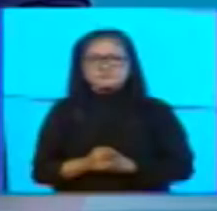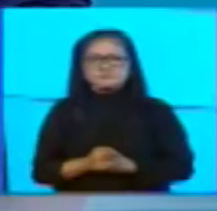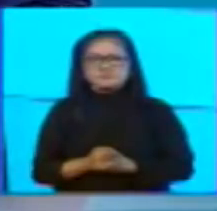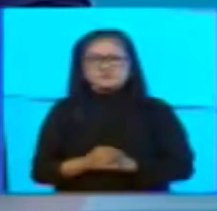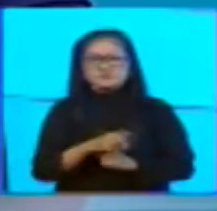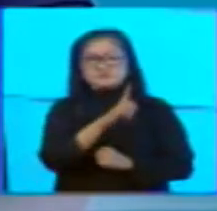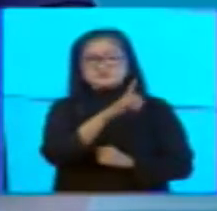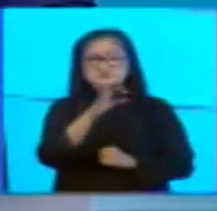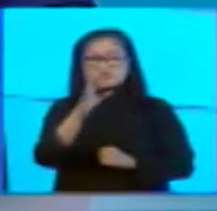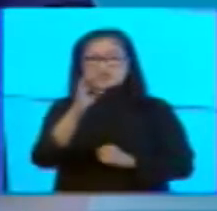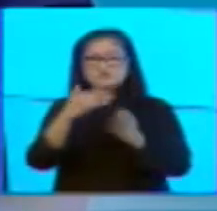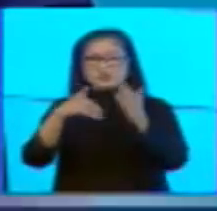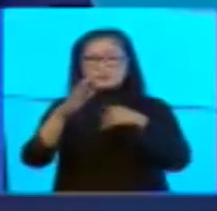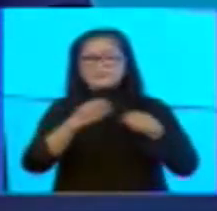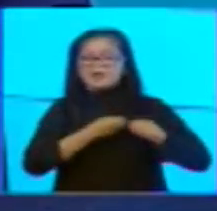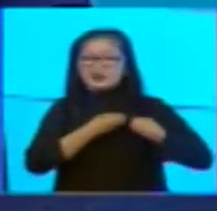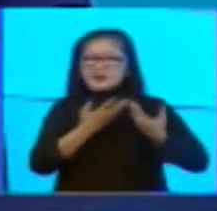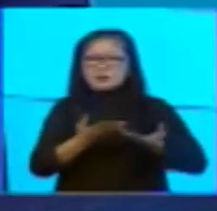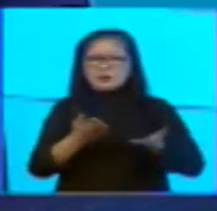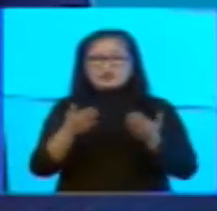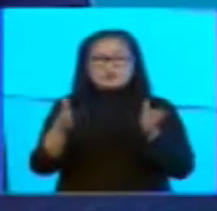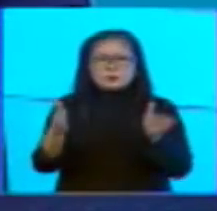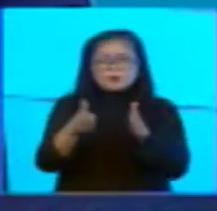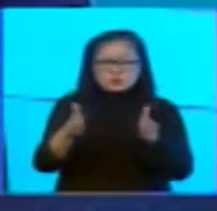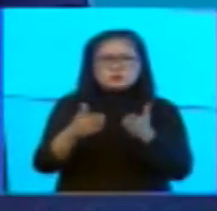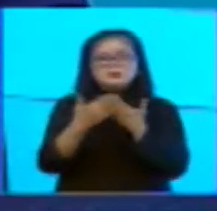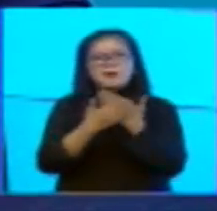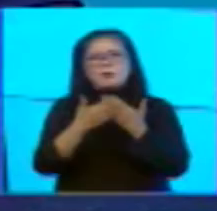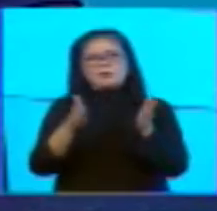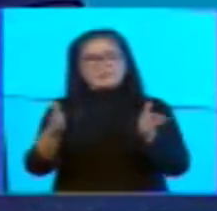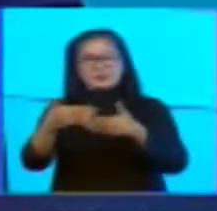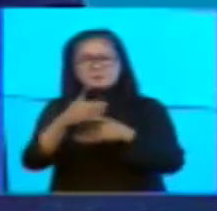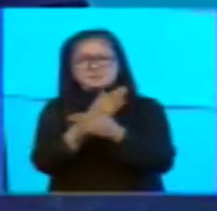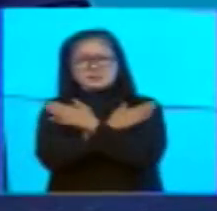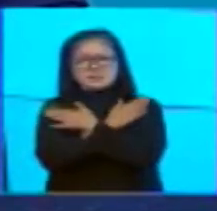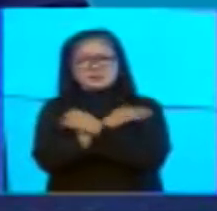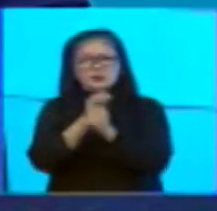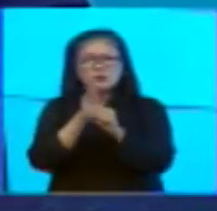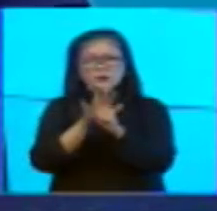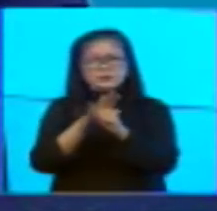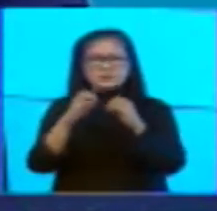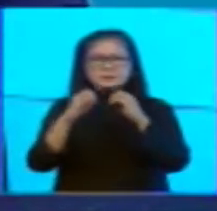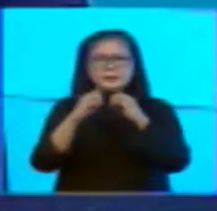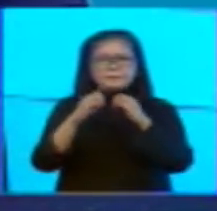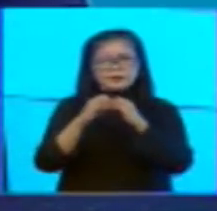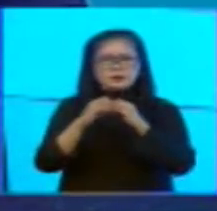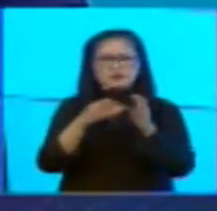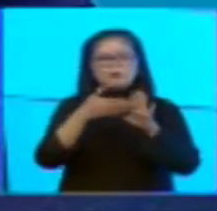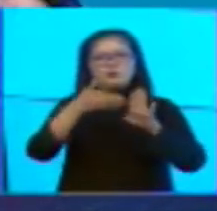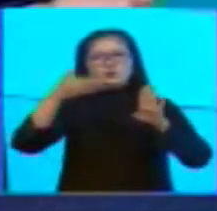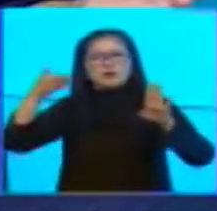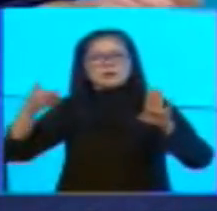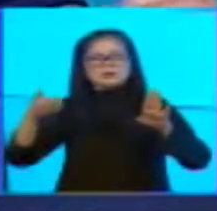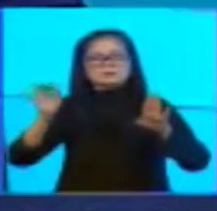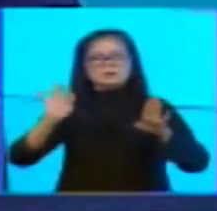Pemirsa, ratusan relawan pemulasaran jenazah COVID-19 BPBD Jember mengundurkan diri. Tidak adanya insentif di tengah pekerjaan